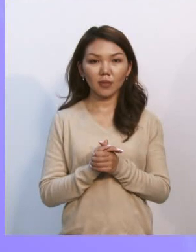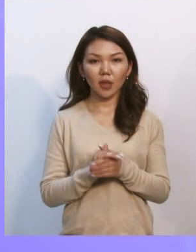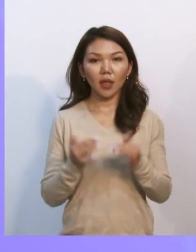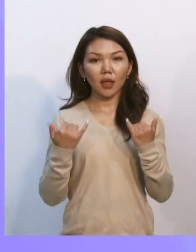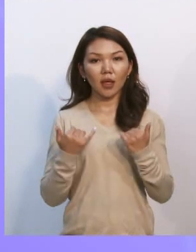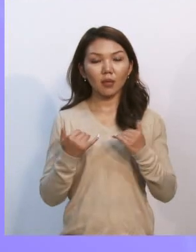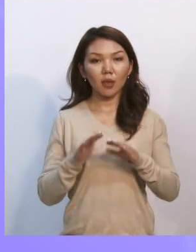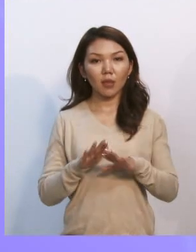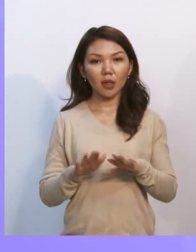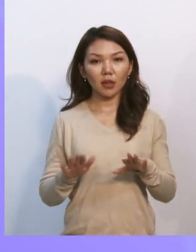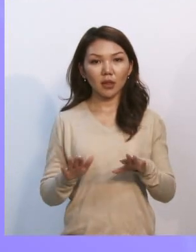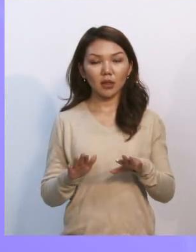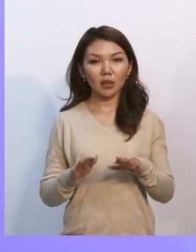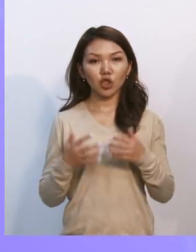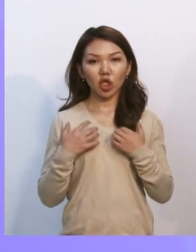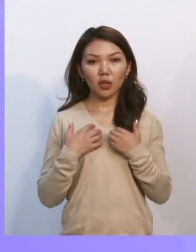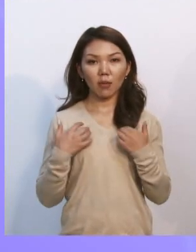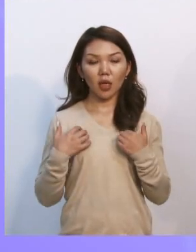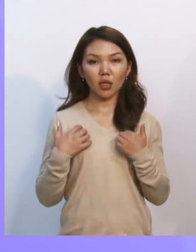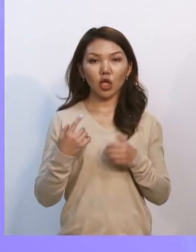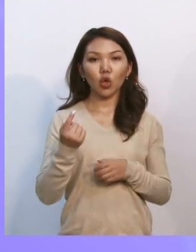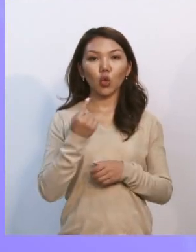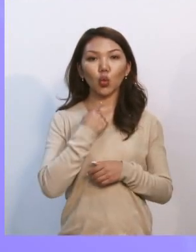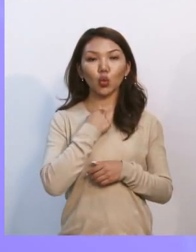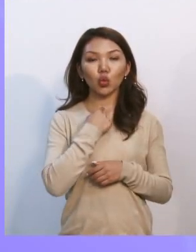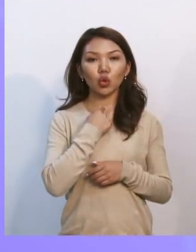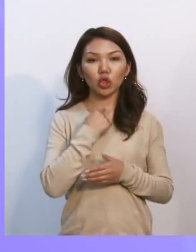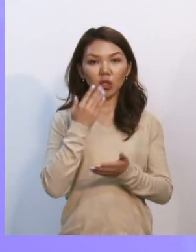Эми балдар, жаныбарлар үн чыгарышат.